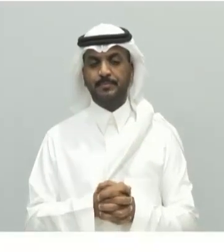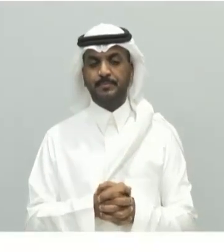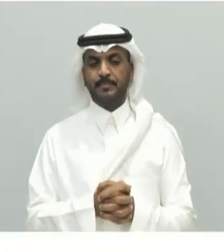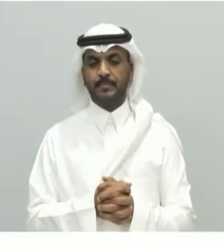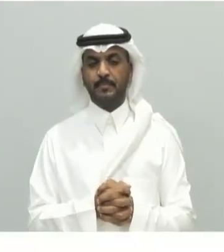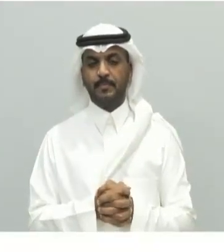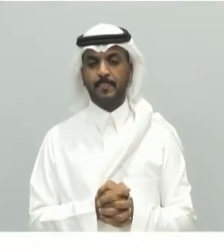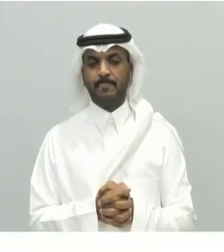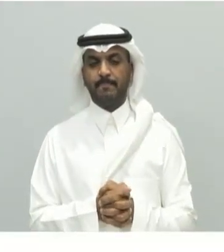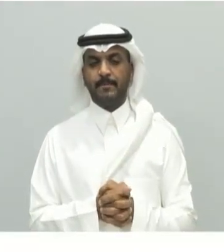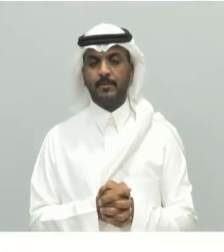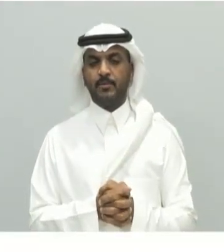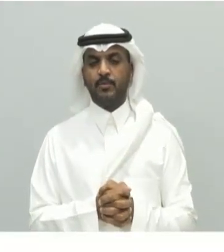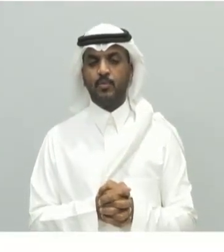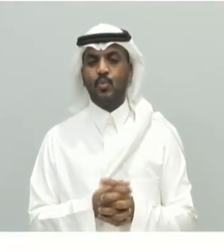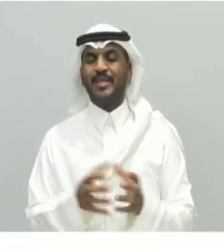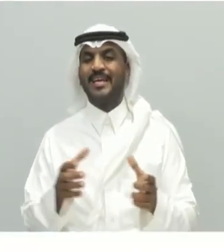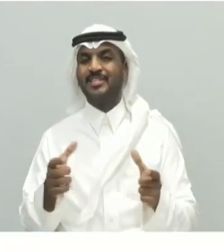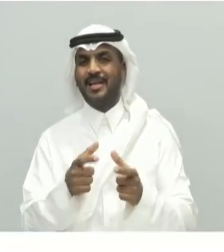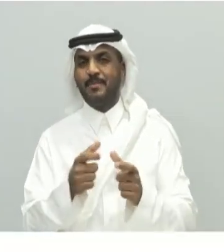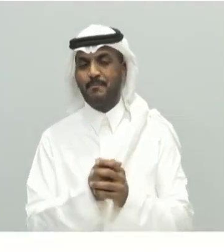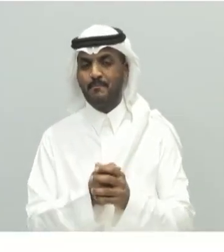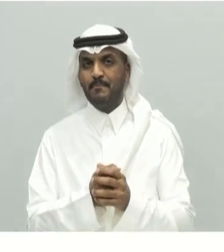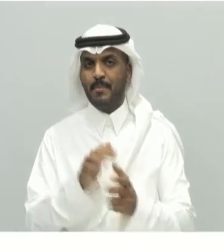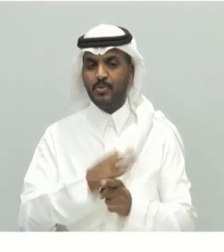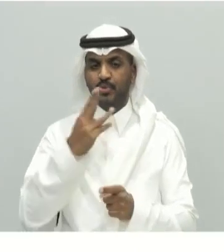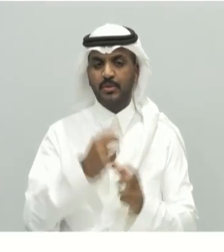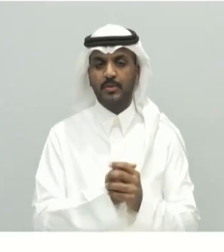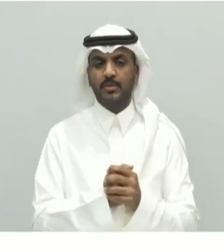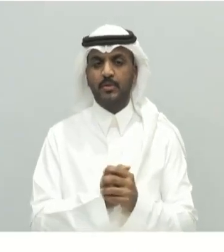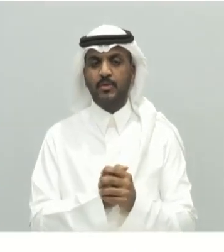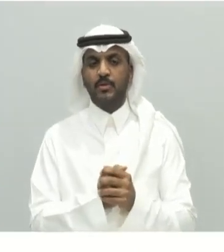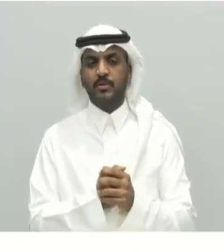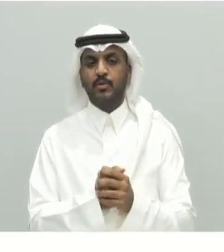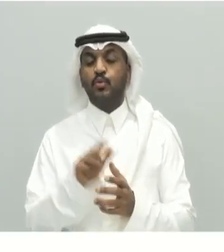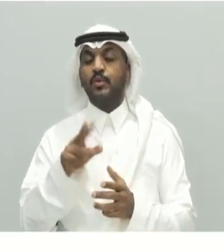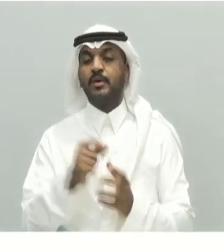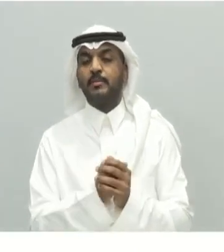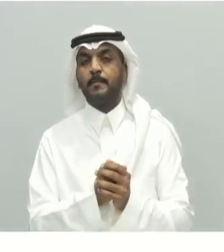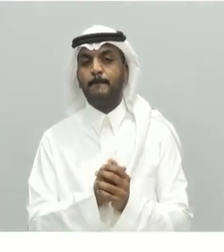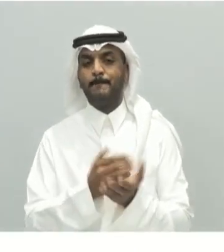عمان وتشغل المملكه العربيه السعوديه نحو